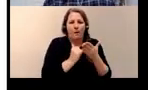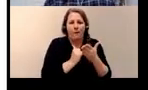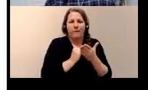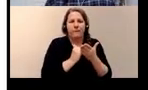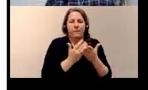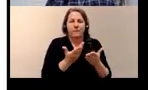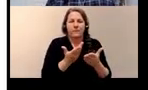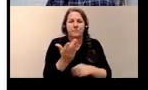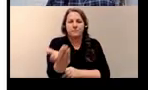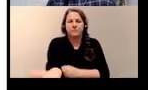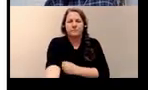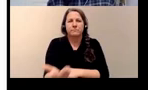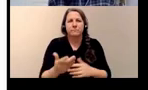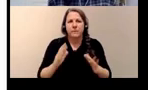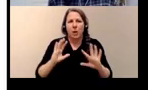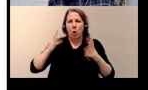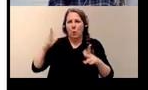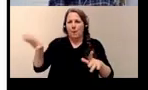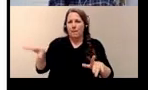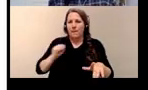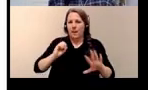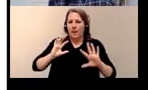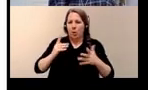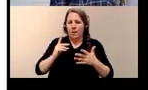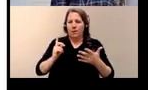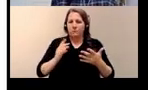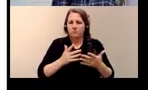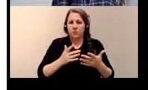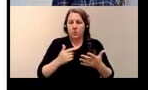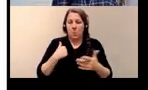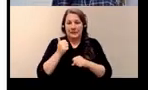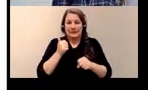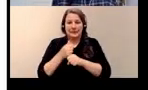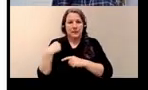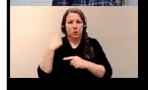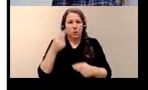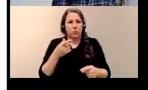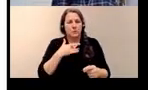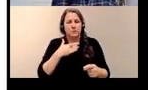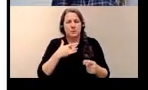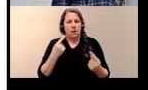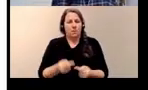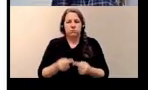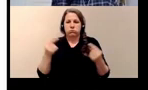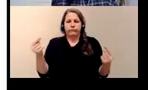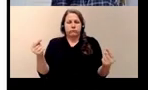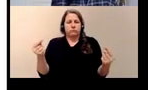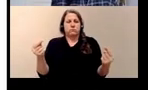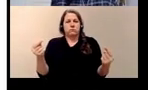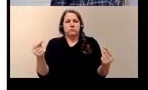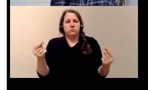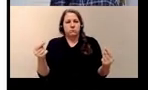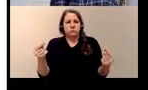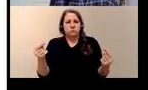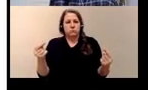globalement, j'ai été frappé hein, dans les 10 dernières années d'une espèce d'injonction paradoxale, c'est-à-dire une